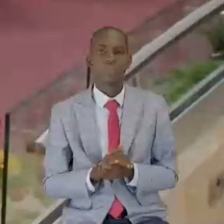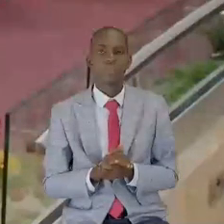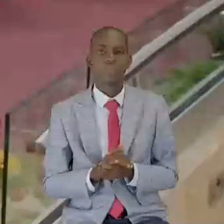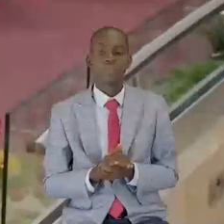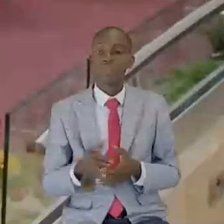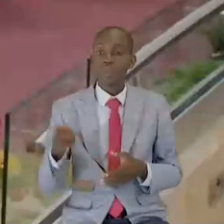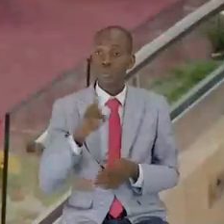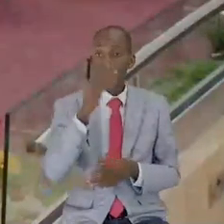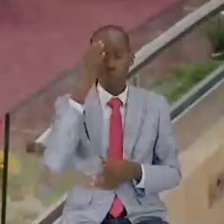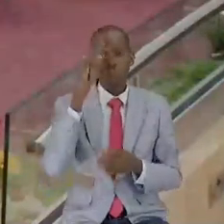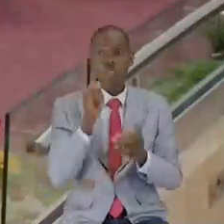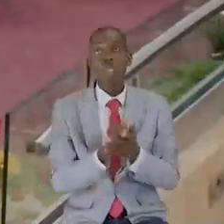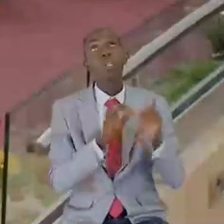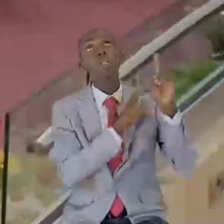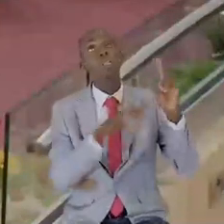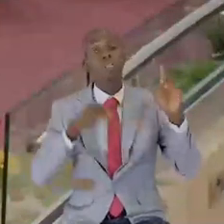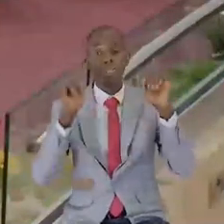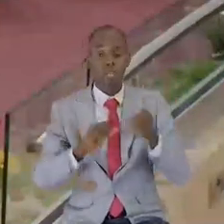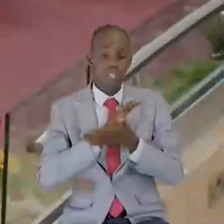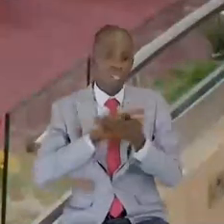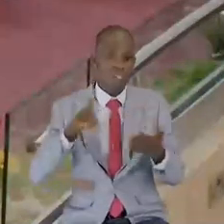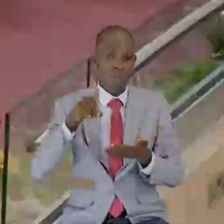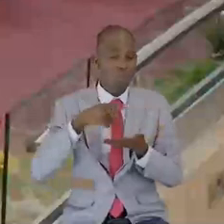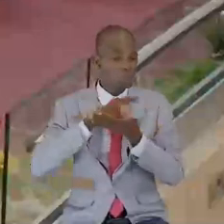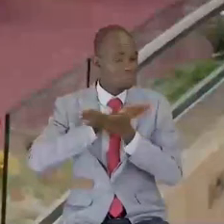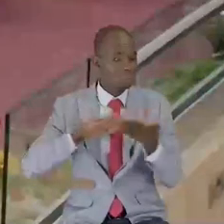Tu crois qu'il peut te purifier, te laver, te purifier,